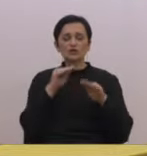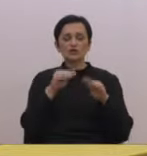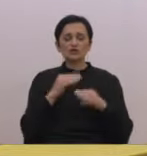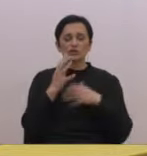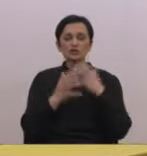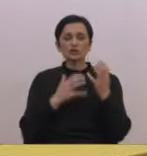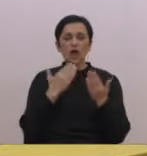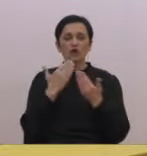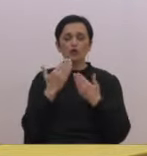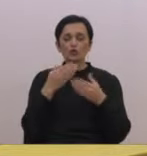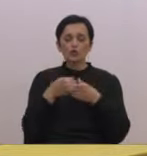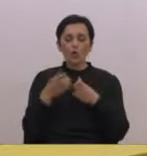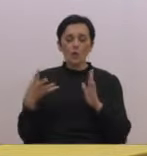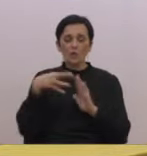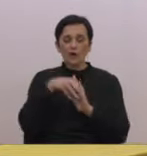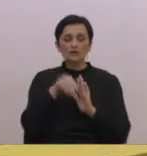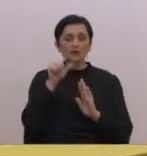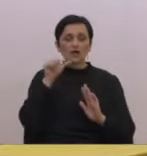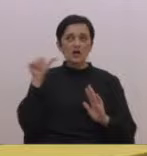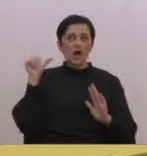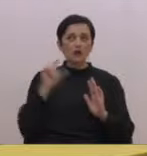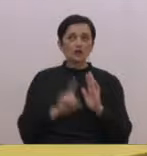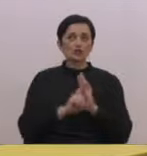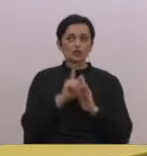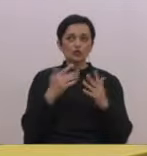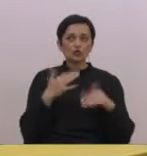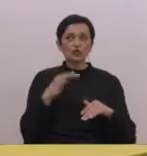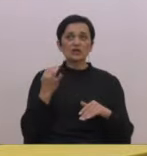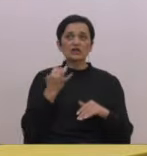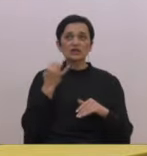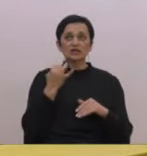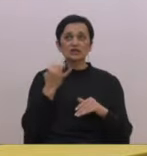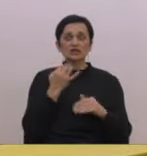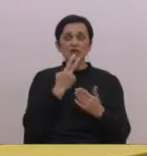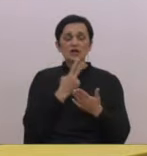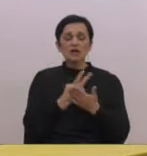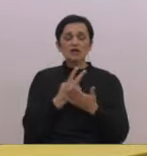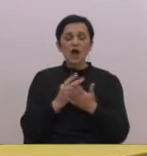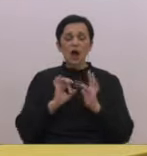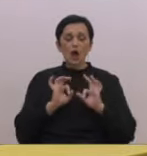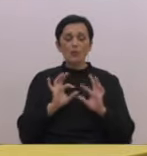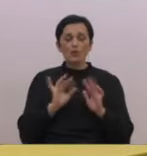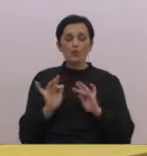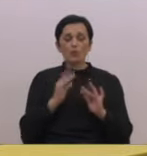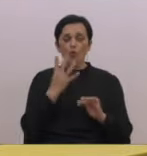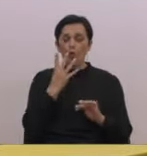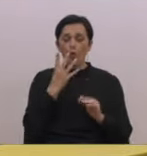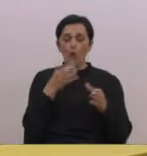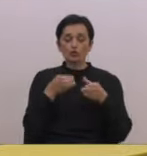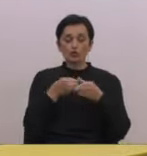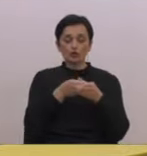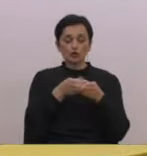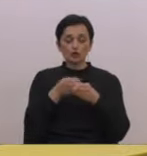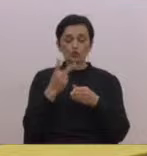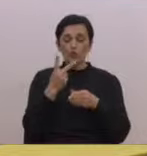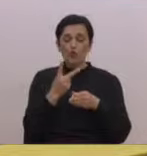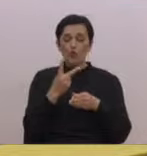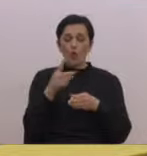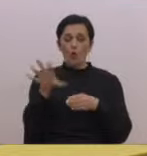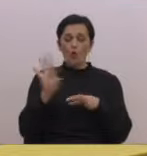კომპანიების ჩართულობით, გასულ წელს დავიწყეთ უკვე ინტერესთა გამოხატვის პროცესი. 4 კომპანიიდან შევარჩიეთ 2